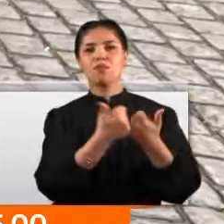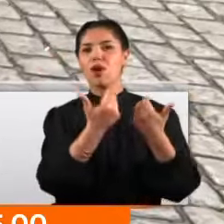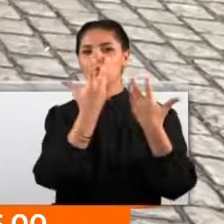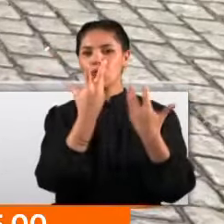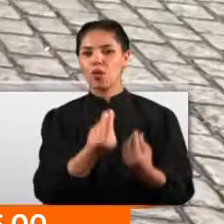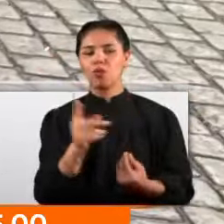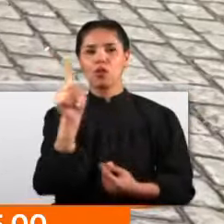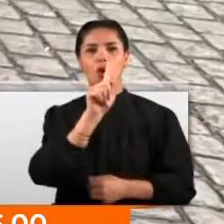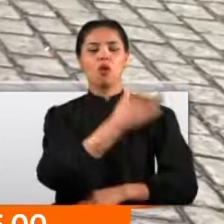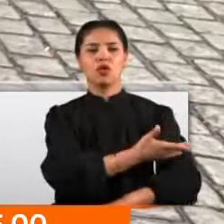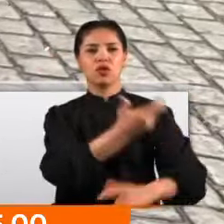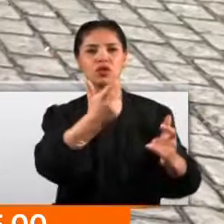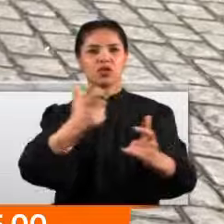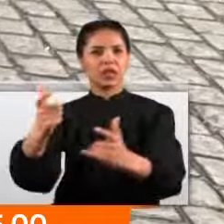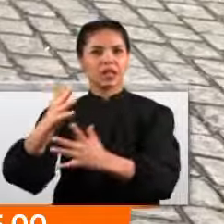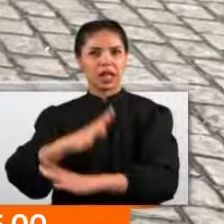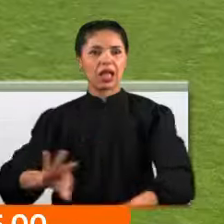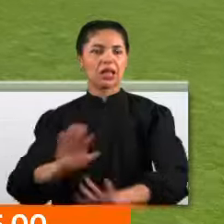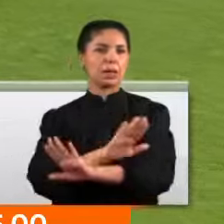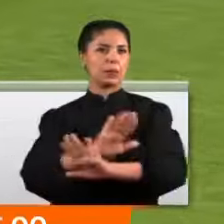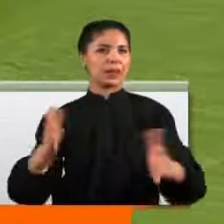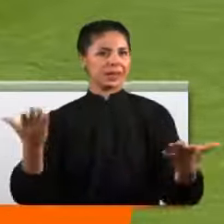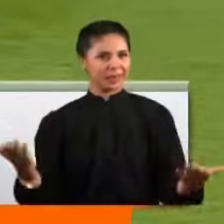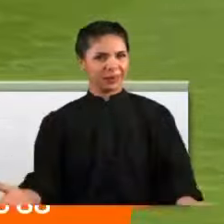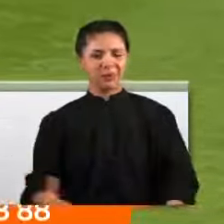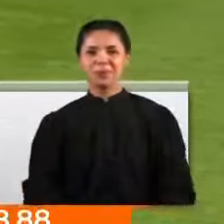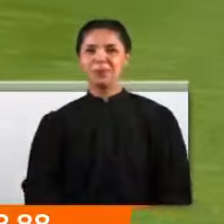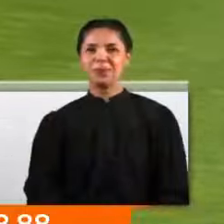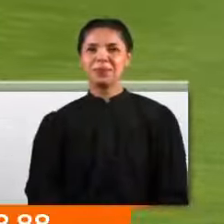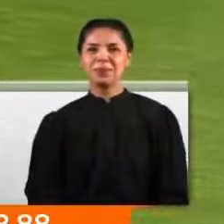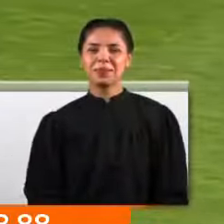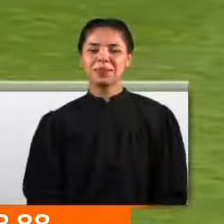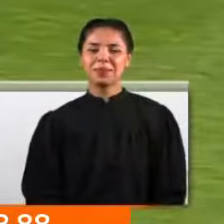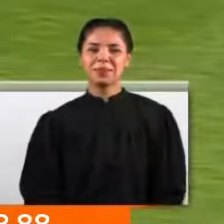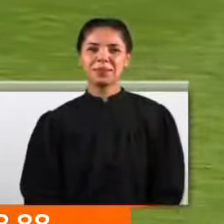10 şehirde tüm hazırlıklar tamamlandı.